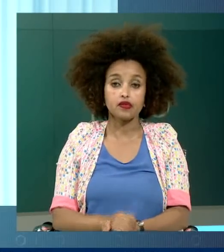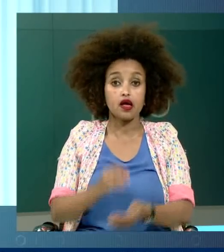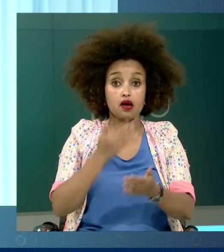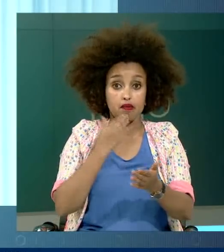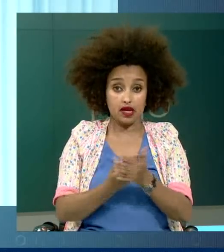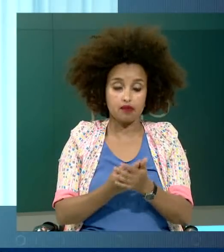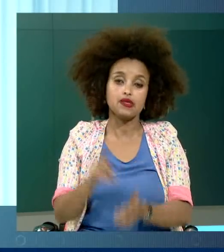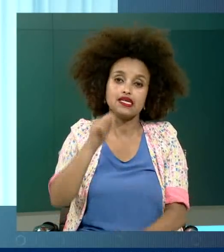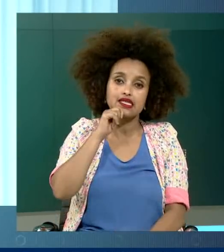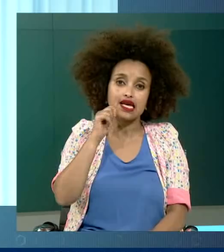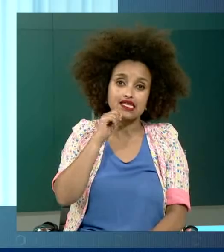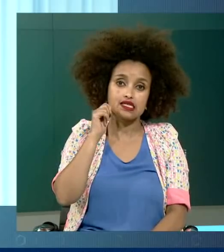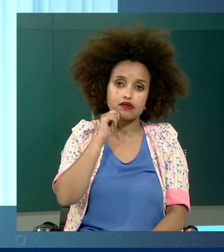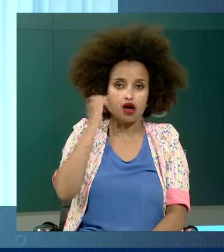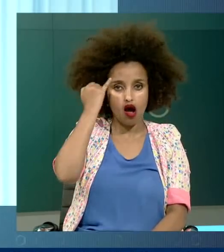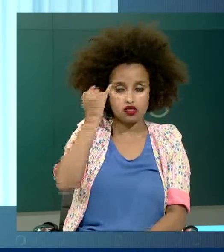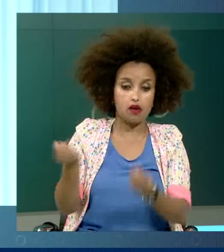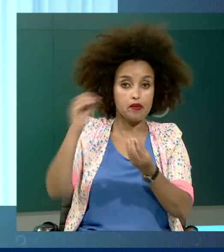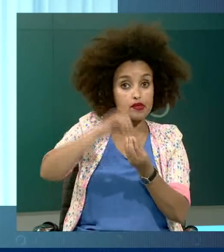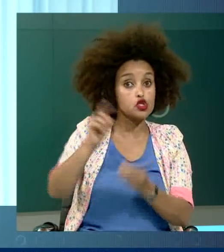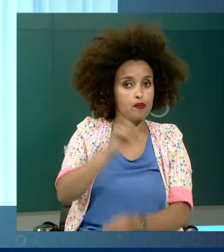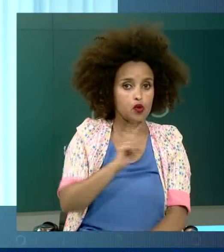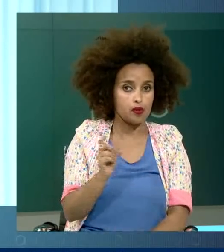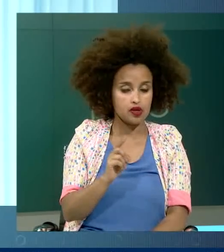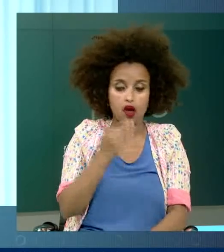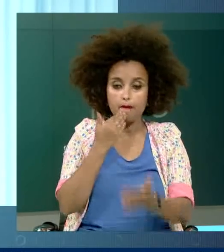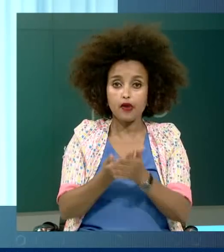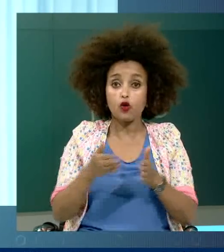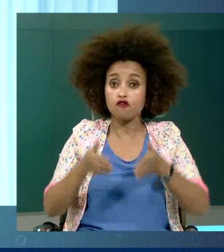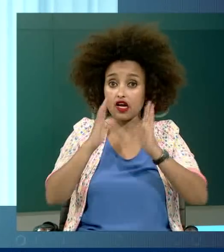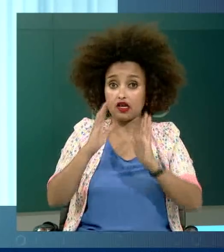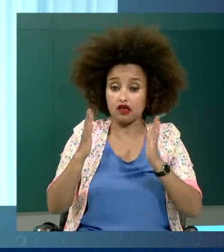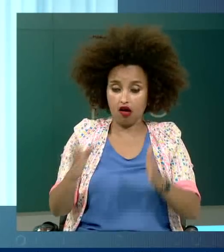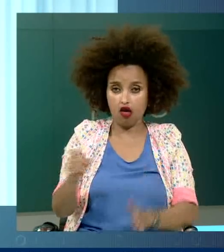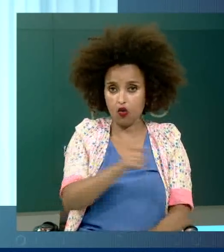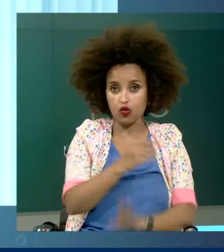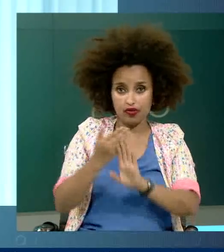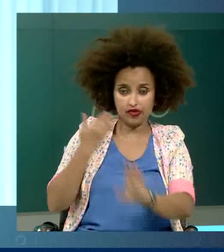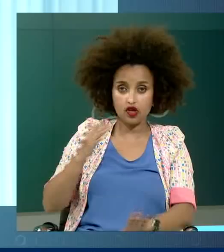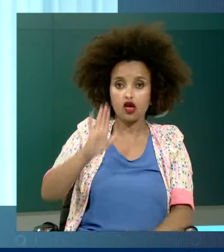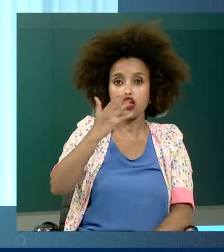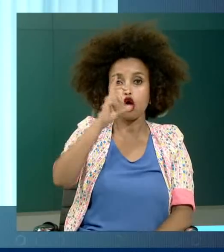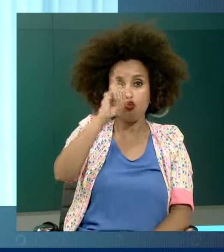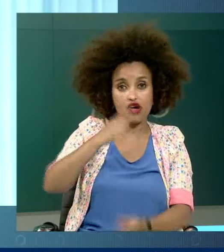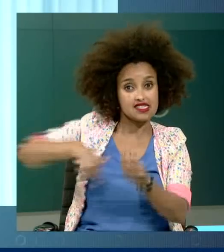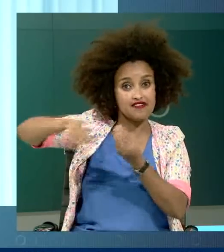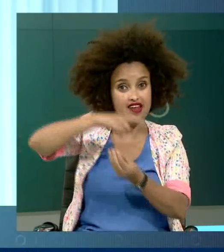መልካም ትዝብት ካነሳችሁ ሀሳብ ጋር አንድ የሚጨምሩ ሀሳብ የበጎ ፈቃደኛ የሆኑ እንደዚህ ቀደመውን የጎፋ ልጆችን